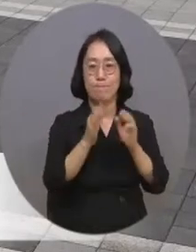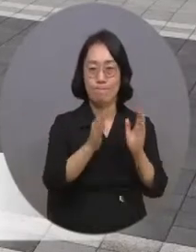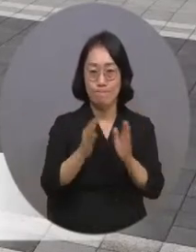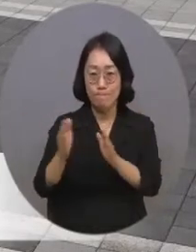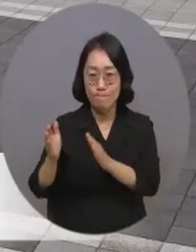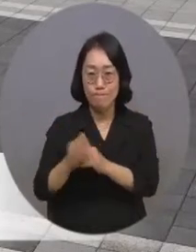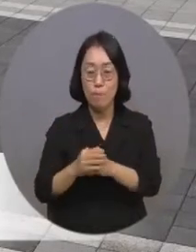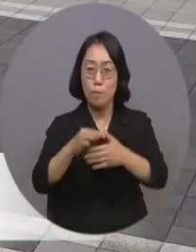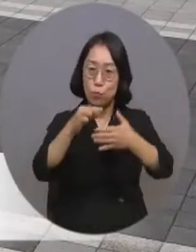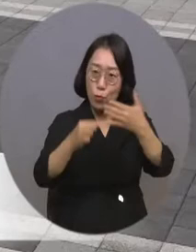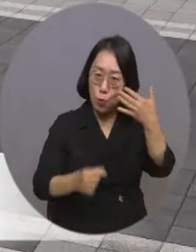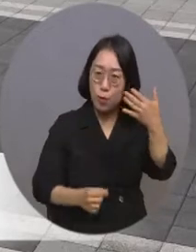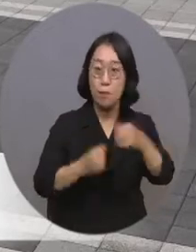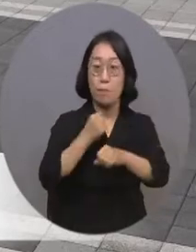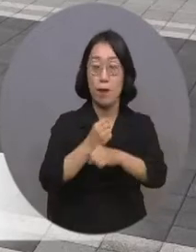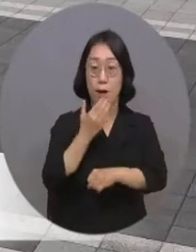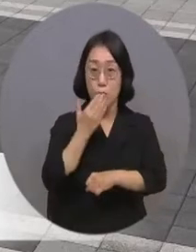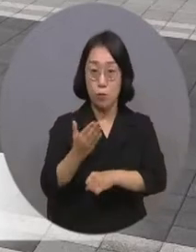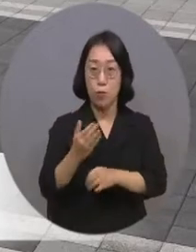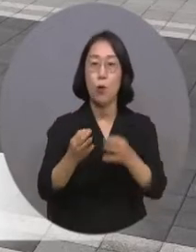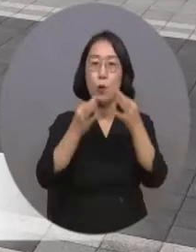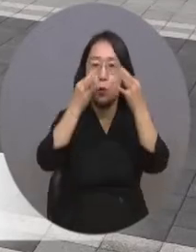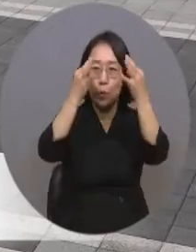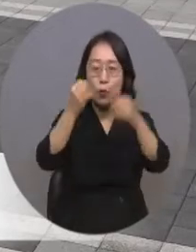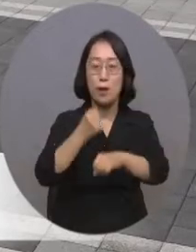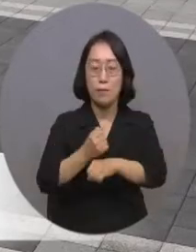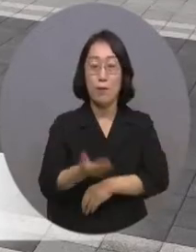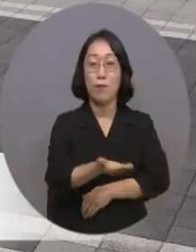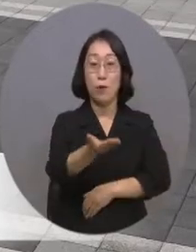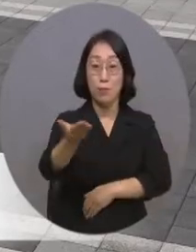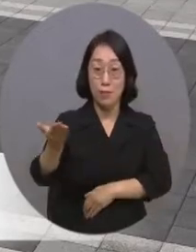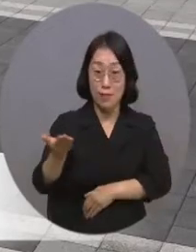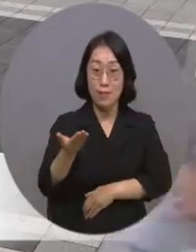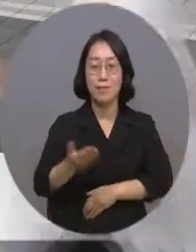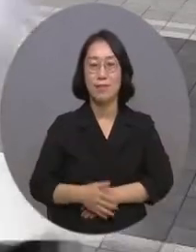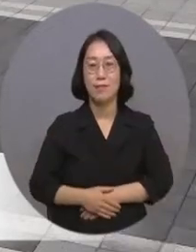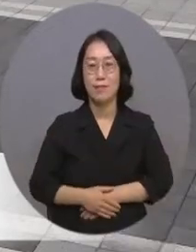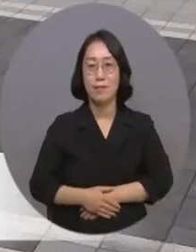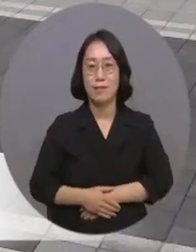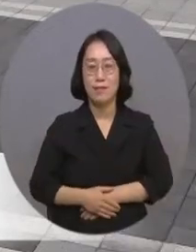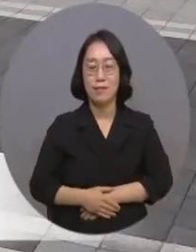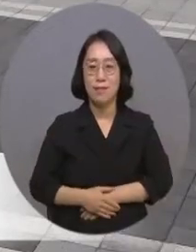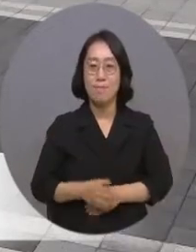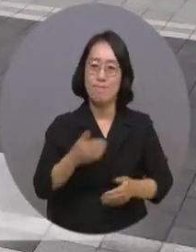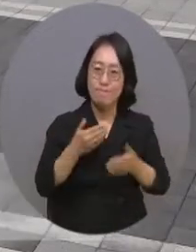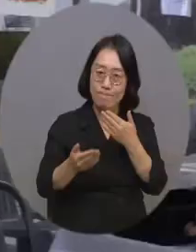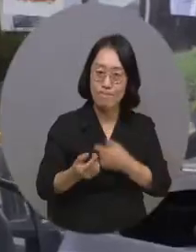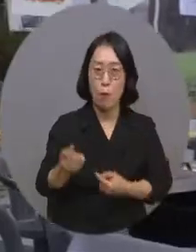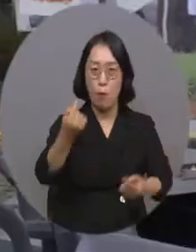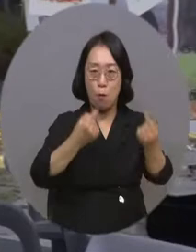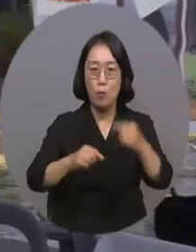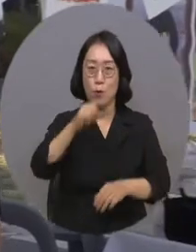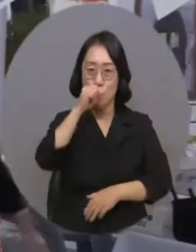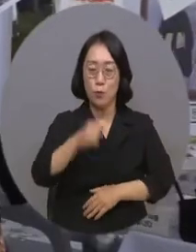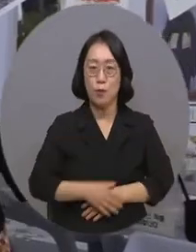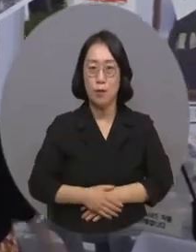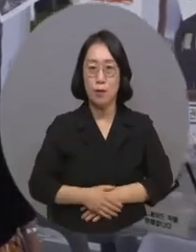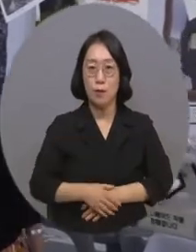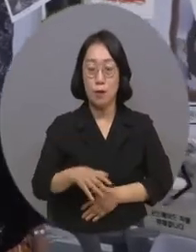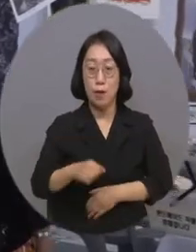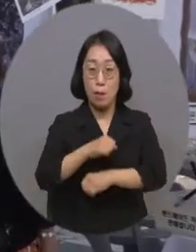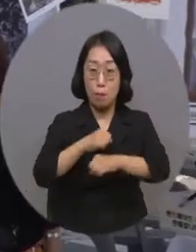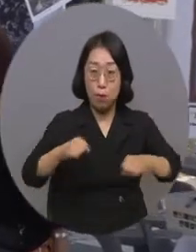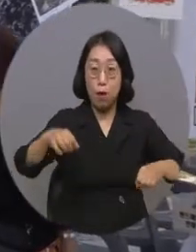행사가 치러질 수 있도록 열심히 노력하겠습니다. 시민 여러분들께서도 만끽하셨으면 좋겠습니다. 공연이 펼쳐지는